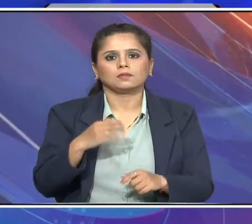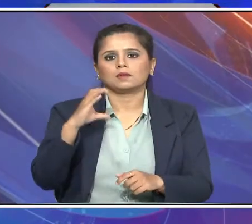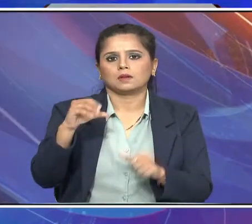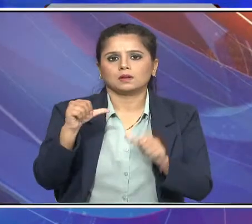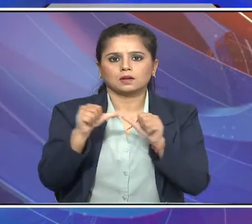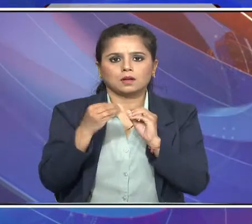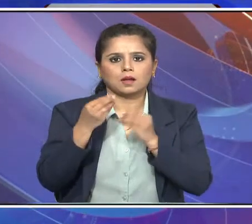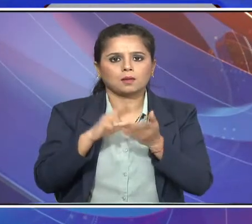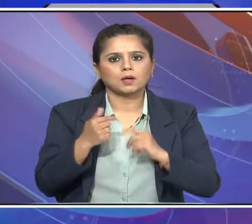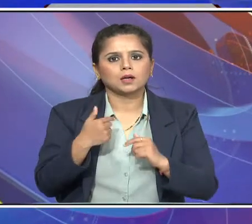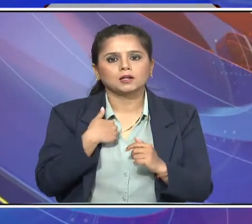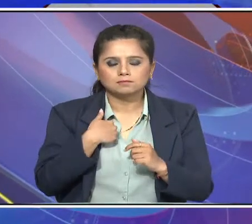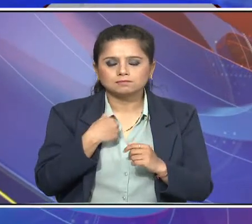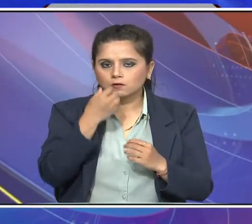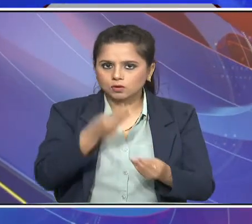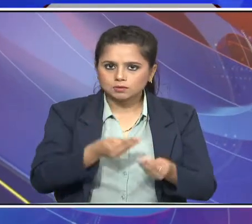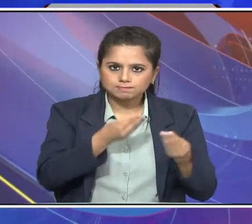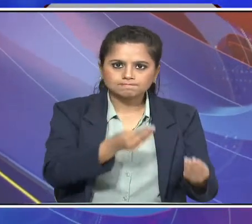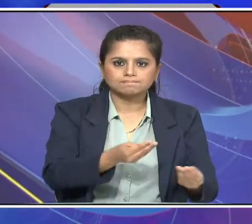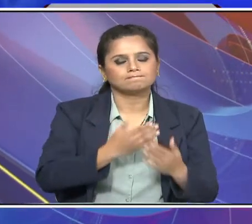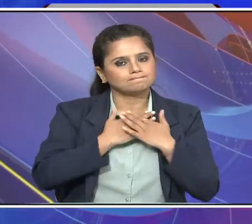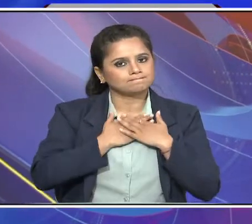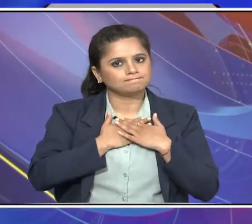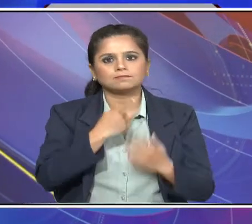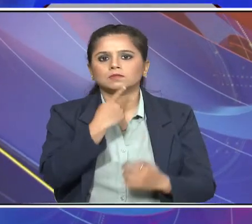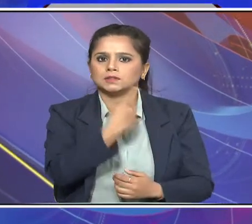श्रद्धांजलि अर्पित की